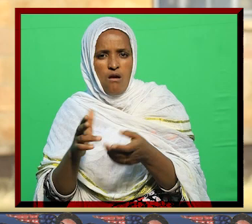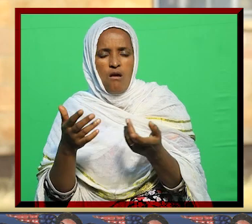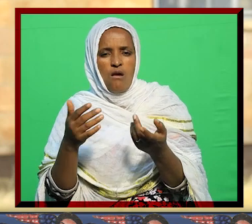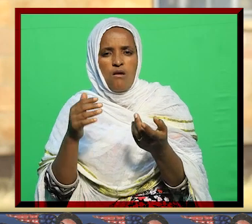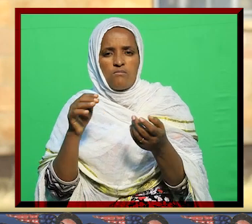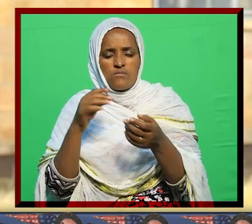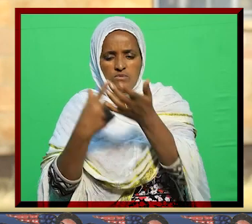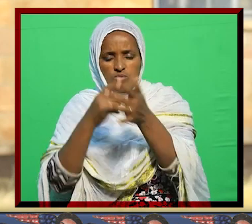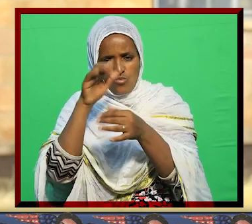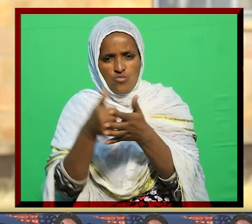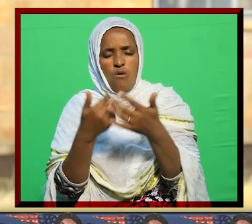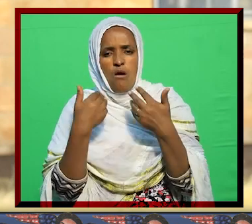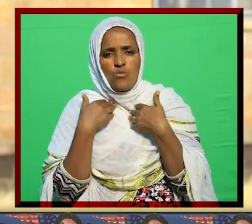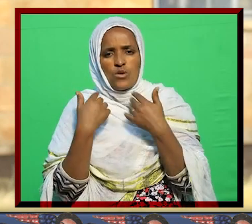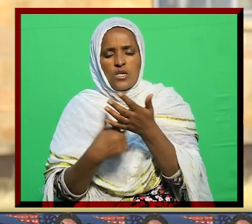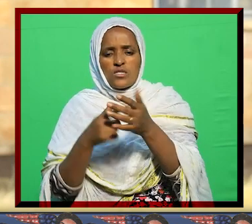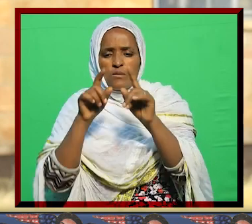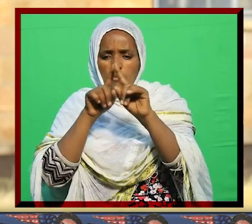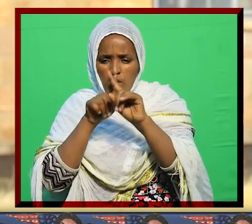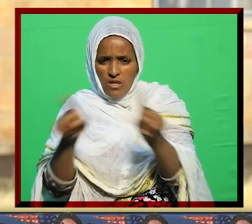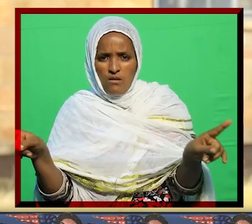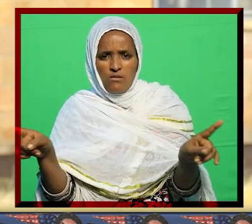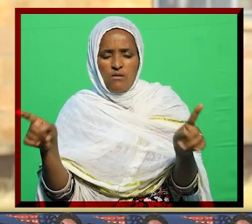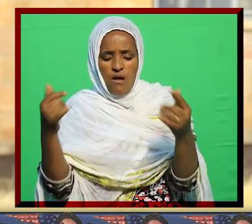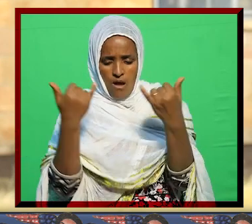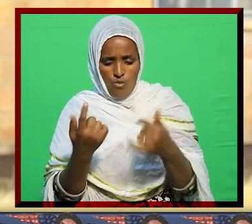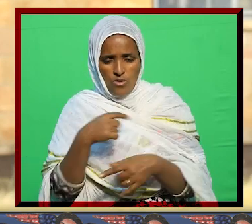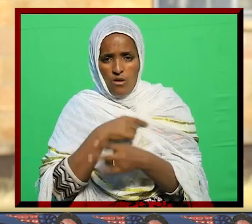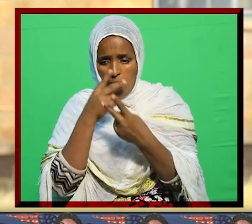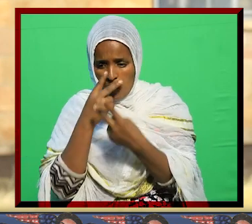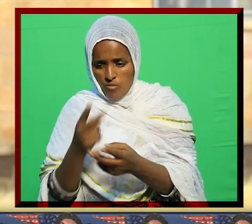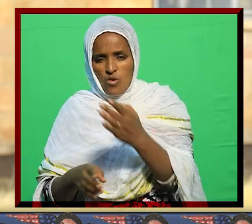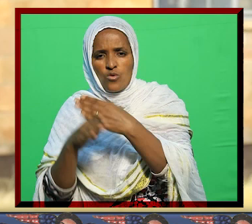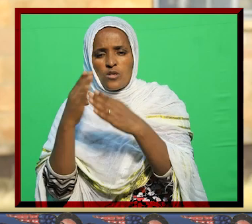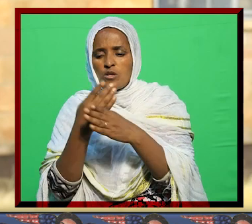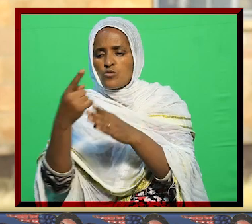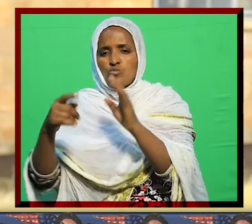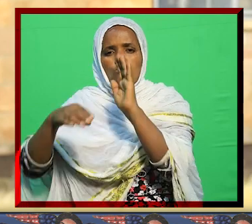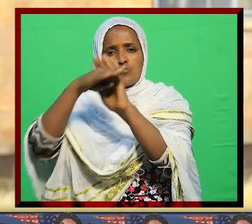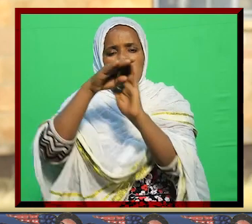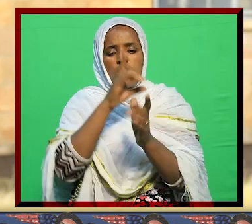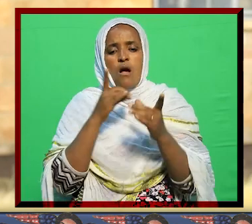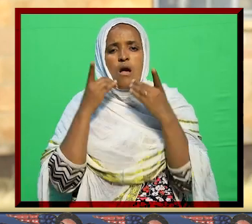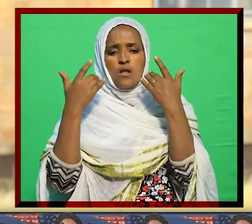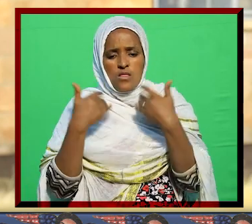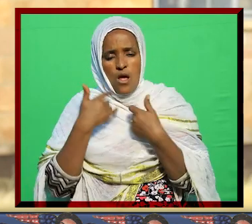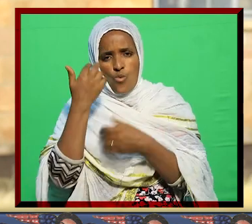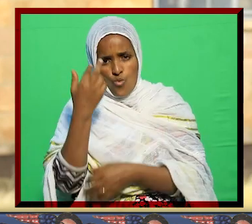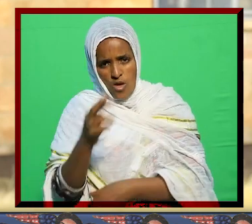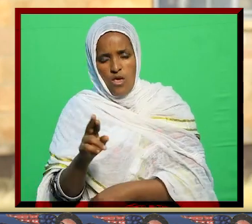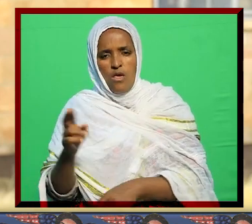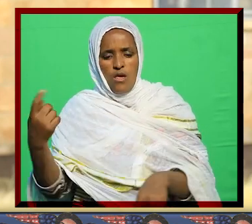እንደነ መልከጼዴቅ ግውሳን ይሆኑ አሉ። ከዚህ በተለየ መልኩ ደግሞ አሁን በሚያው ደረጃ እነዚያን የሚወክሉ ካህናት አሉ